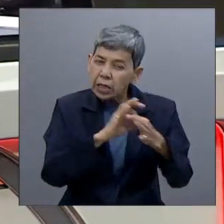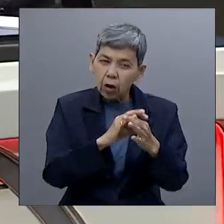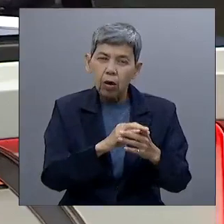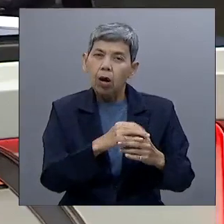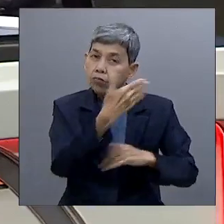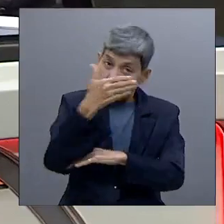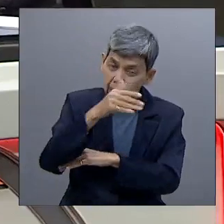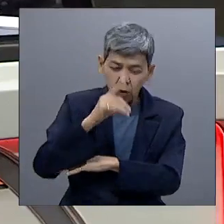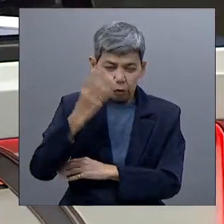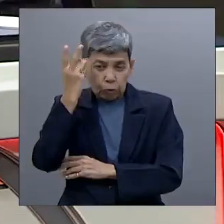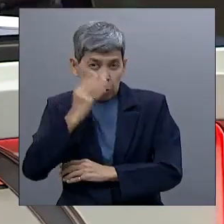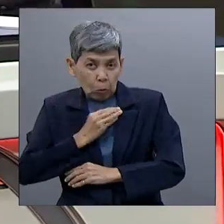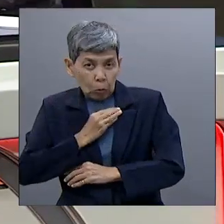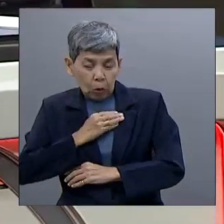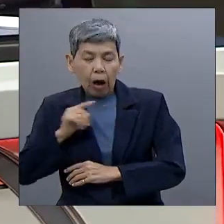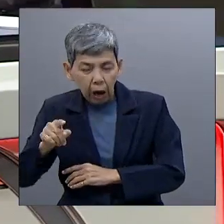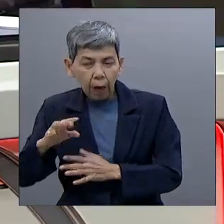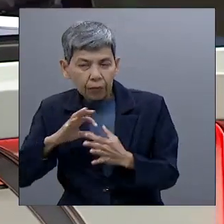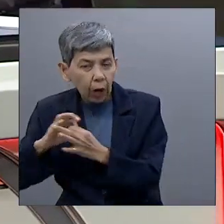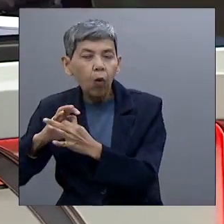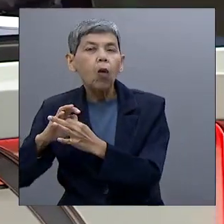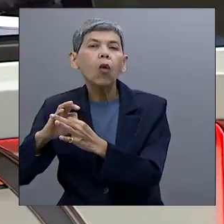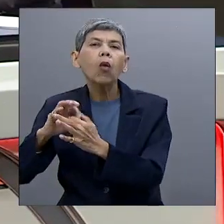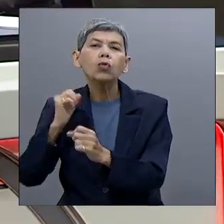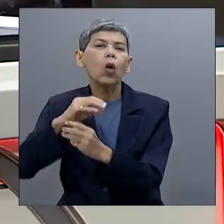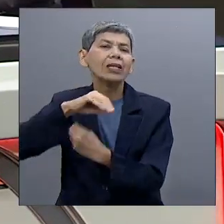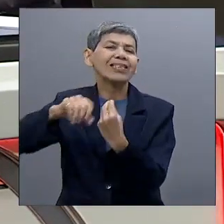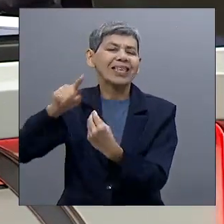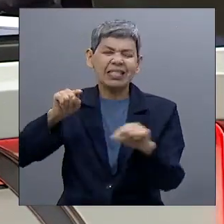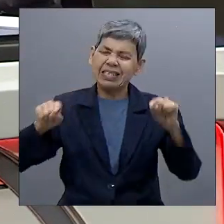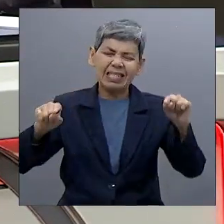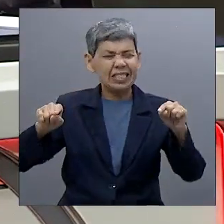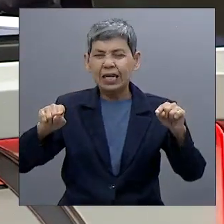คงความหวาดกลัวแล้วก็นำไปสู่เรื่องของในทางเศรษฐกิจอันนี้เล